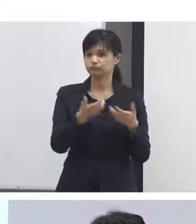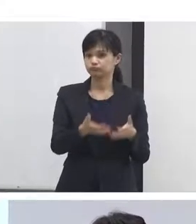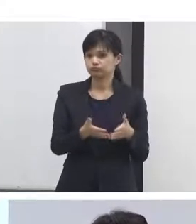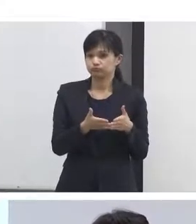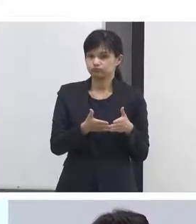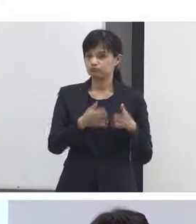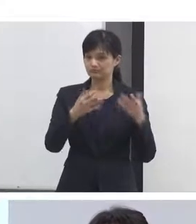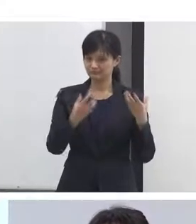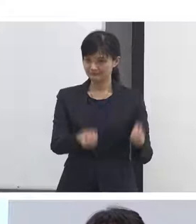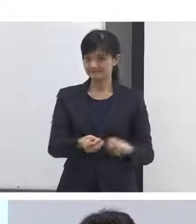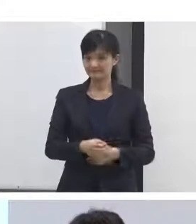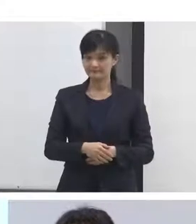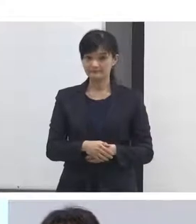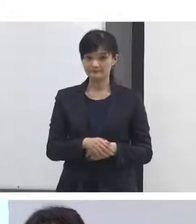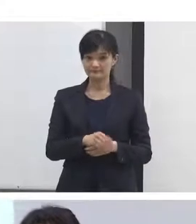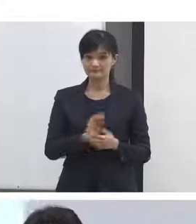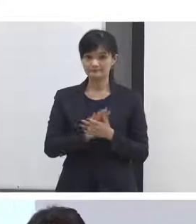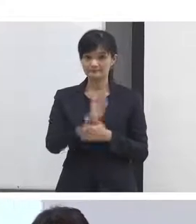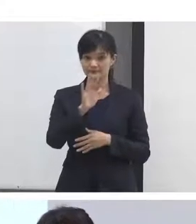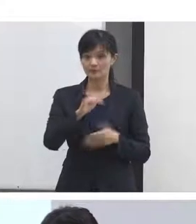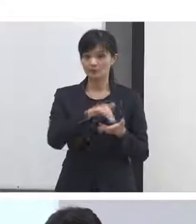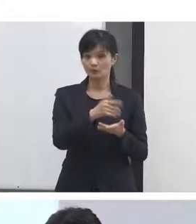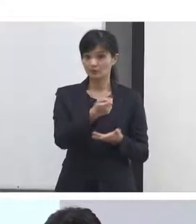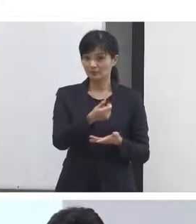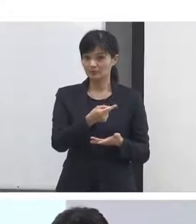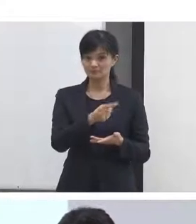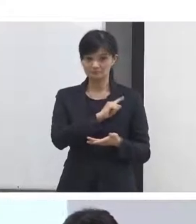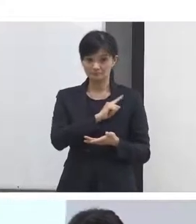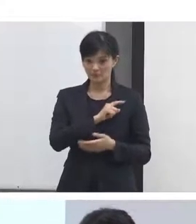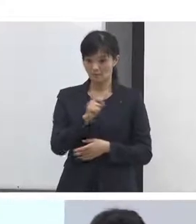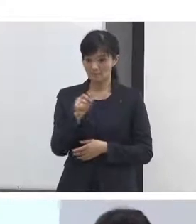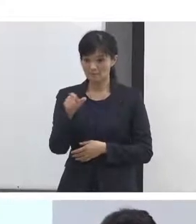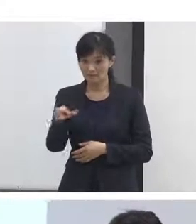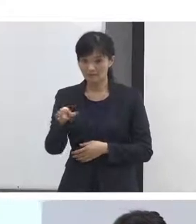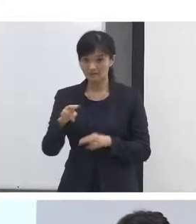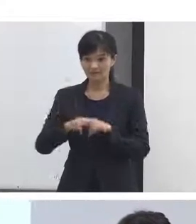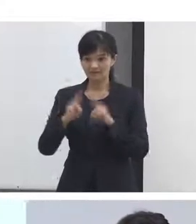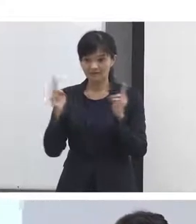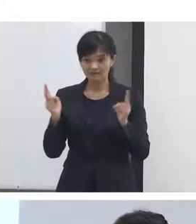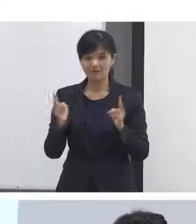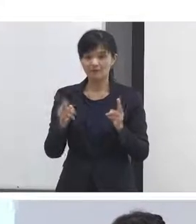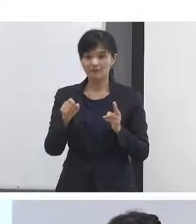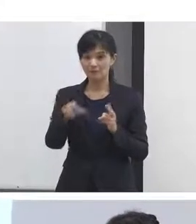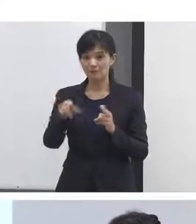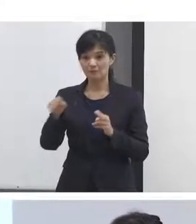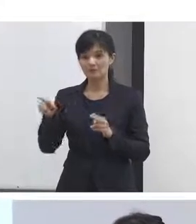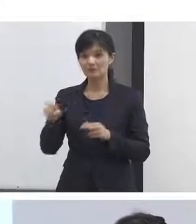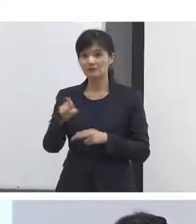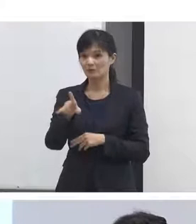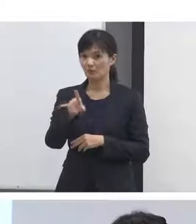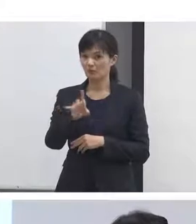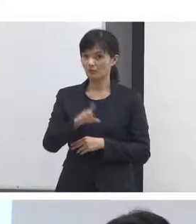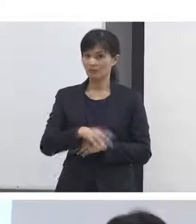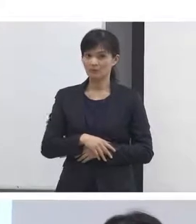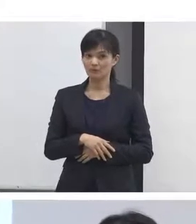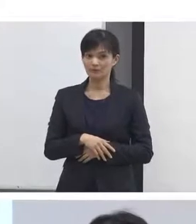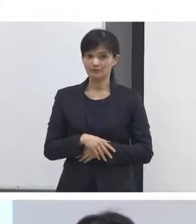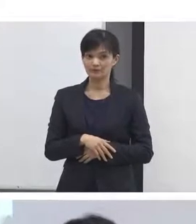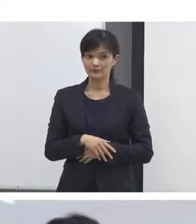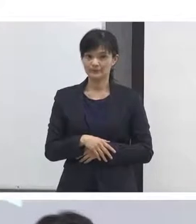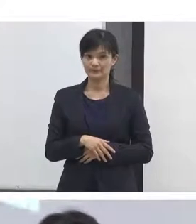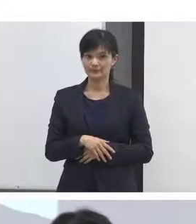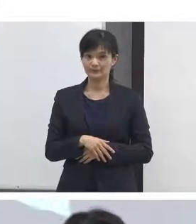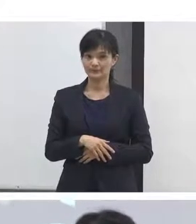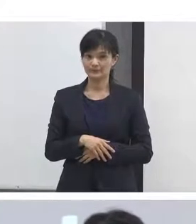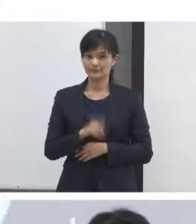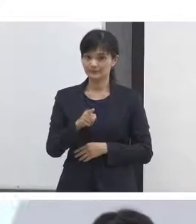了，连 Microsoft 自己都跑来买 GitHub。有很多东西都开源，那这个就是一种他去